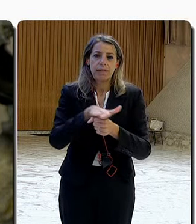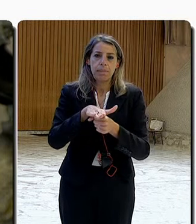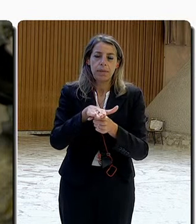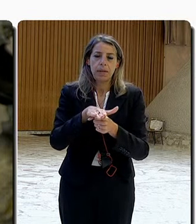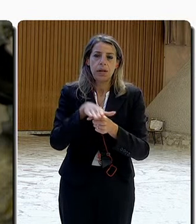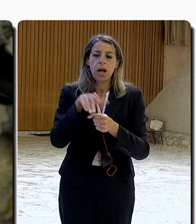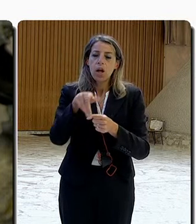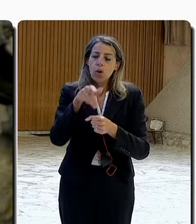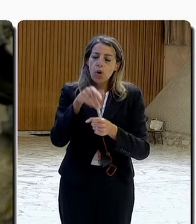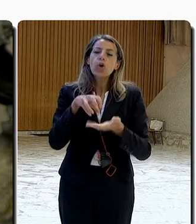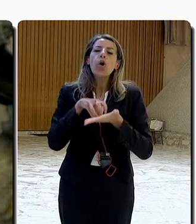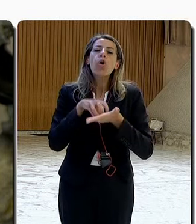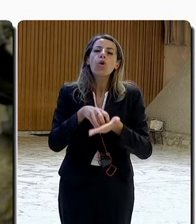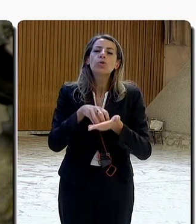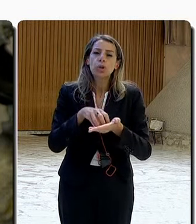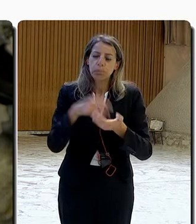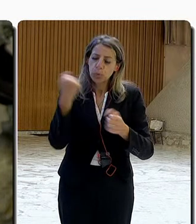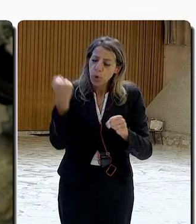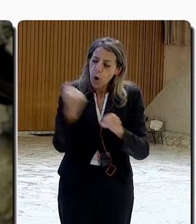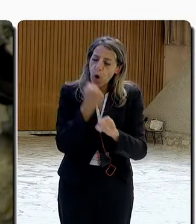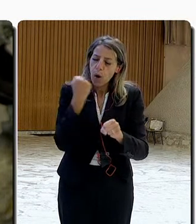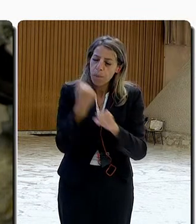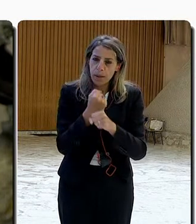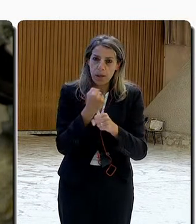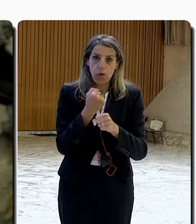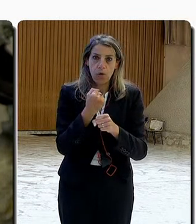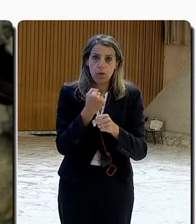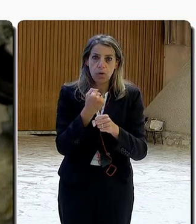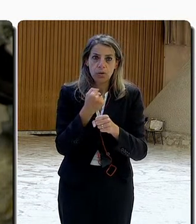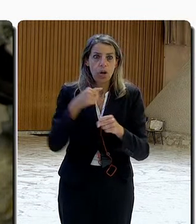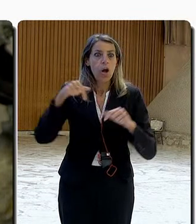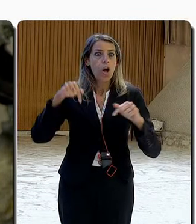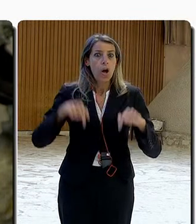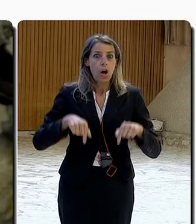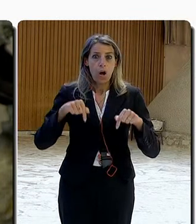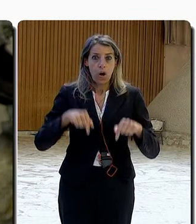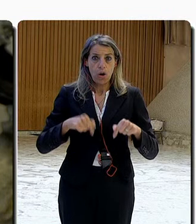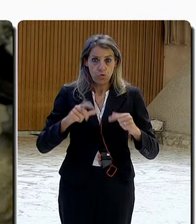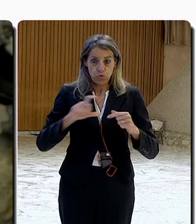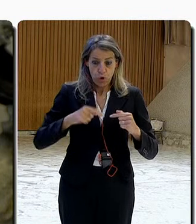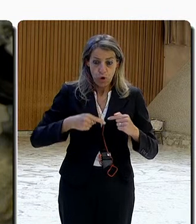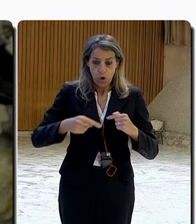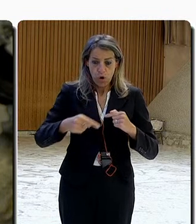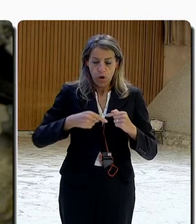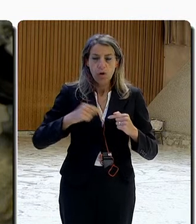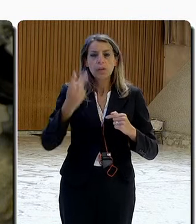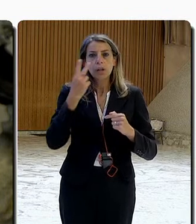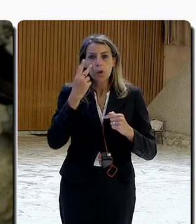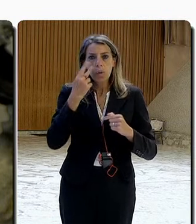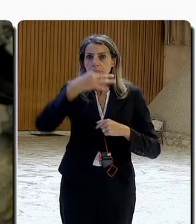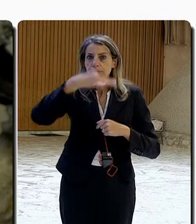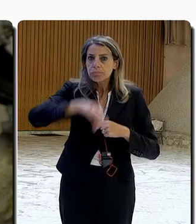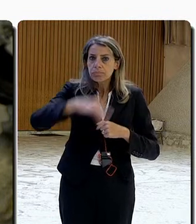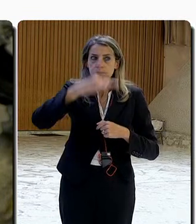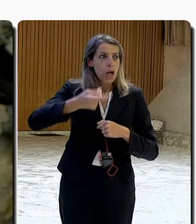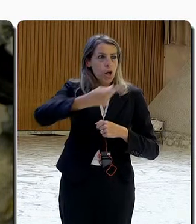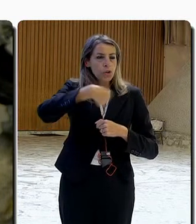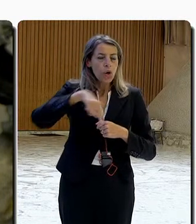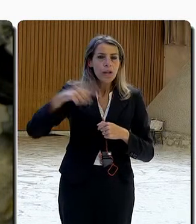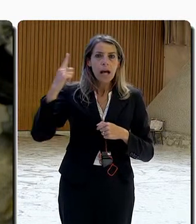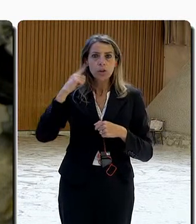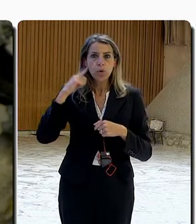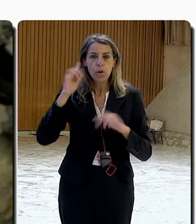operoso. Alla luce di ciò che ascolteremo in questi giorni, chiediamoci